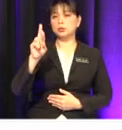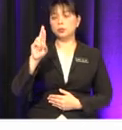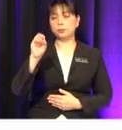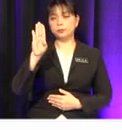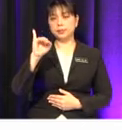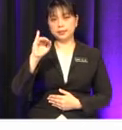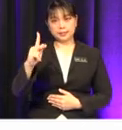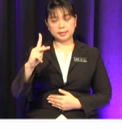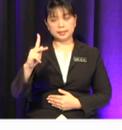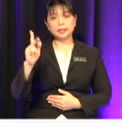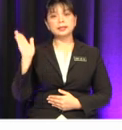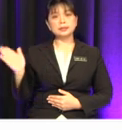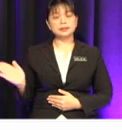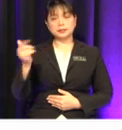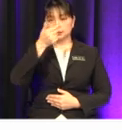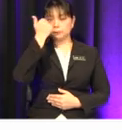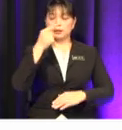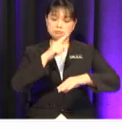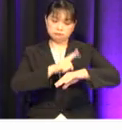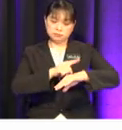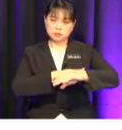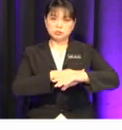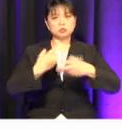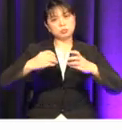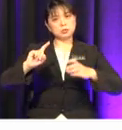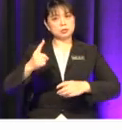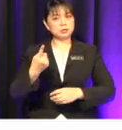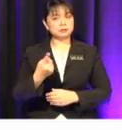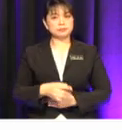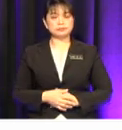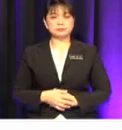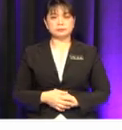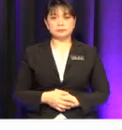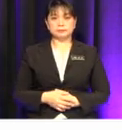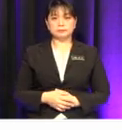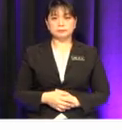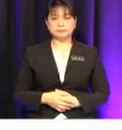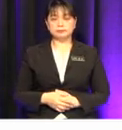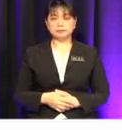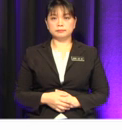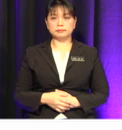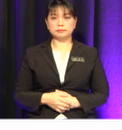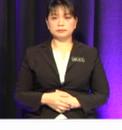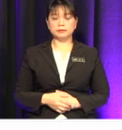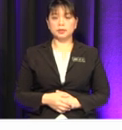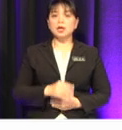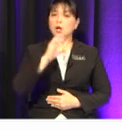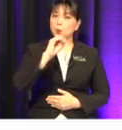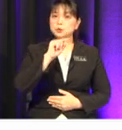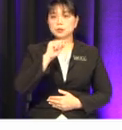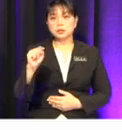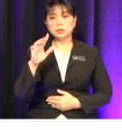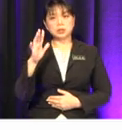masa yang paling singkat yaitu kosong hingga 15 saat dan